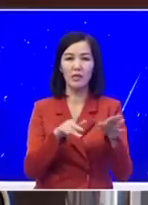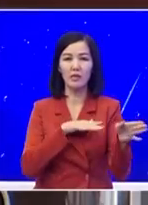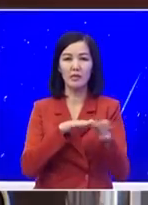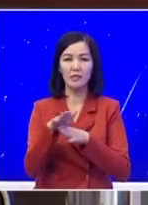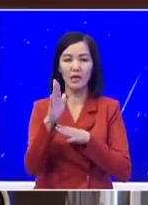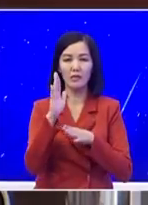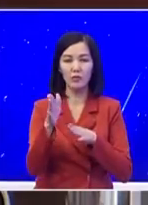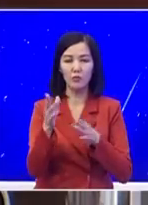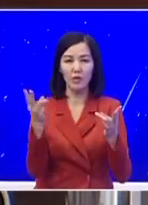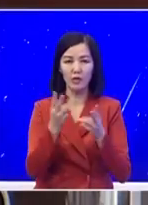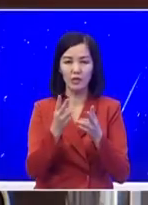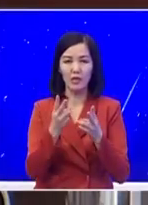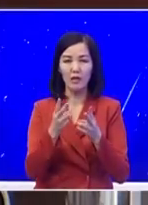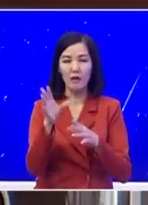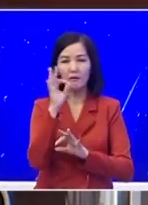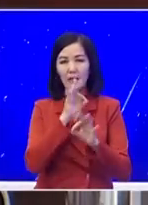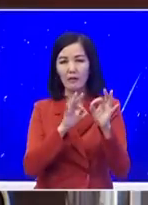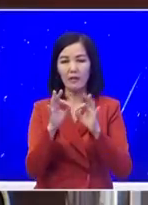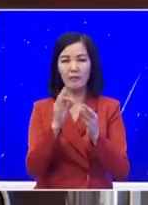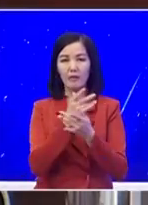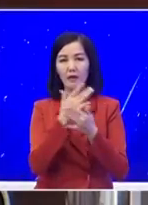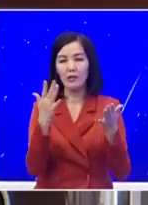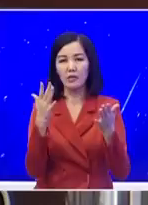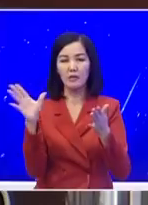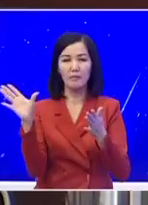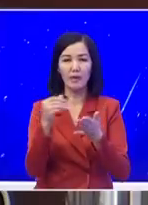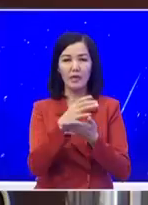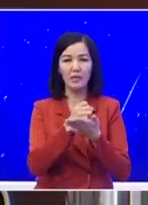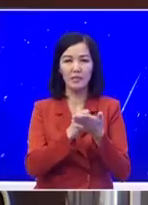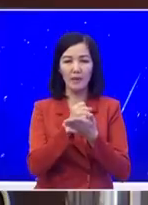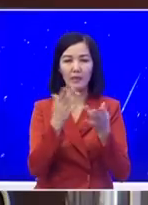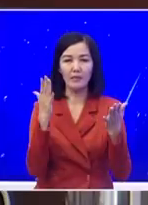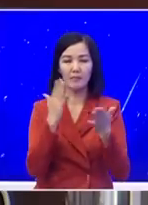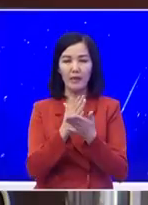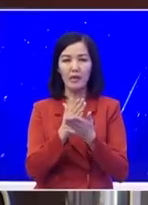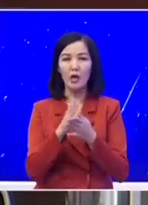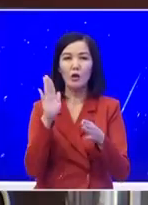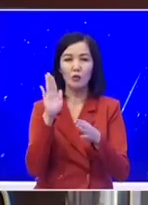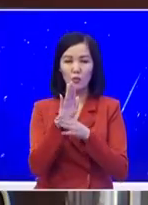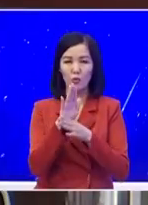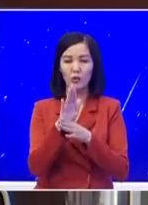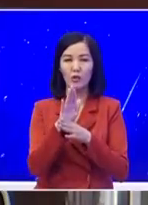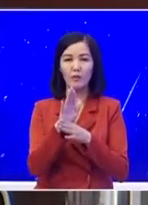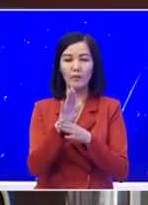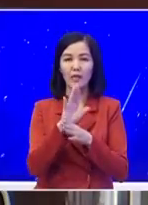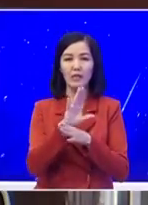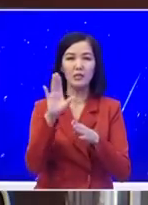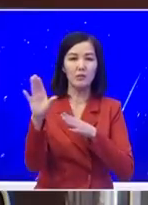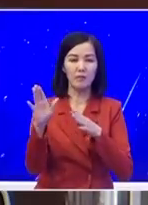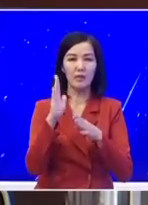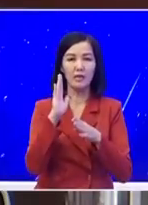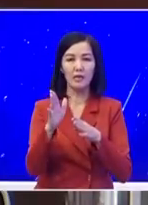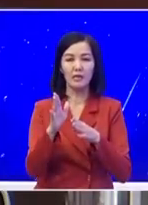асырсын. Дәрі-дәрмектің қажетті қоры бар, әрі үнемі толықтырылып отырады. Оларды дәріхана желілері